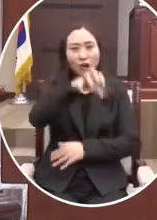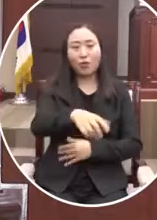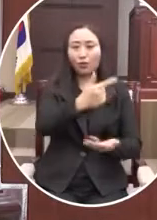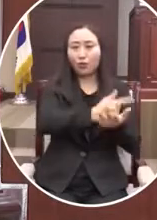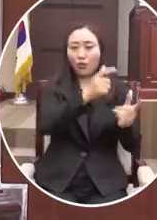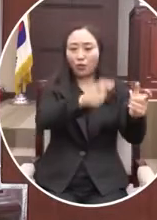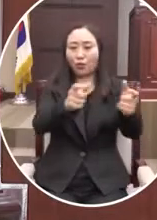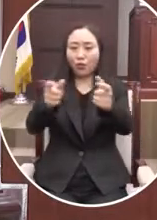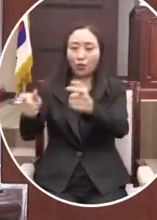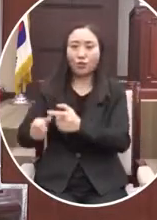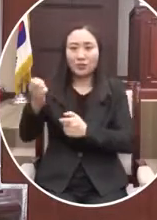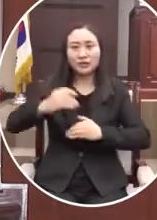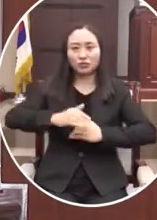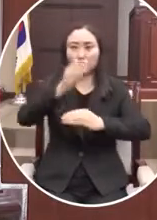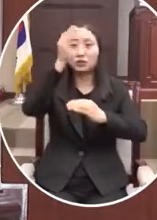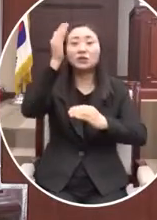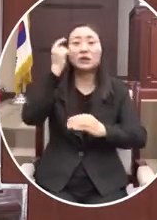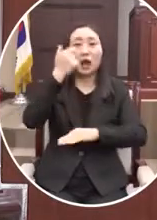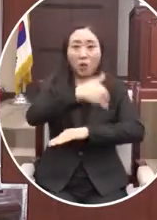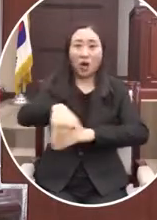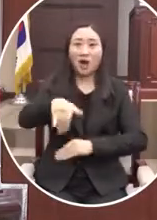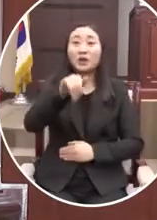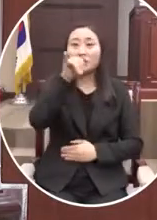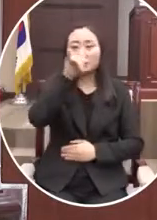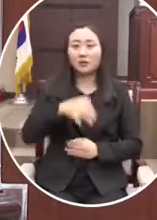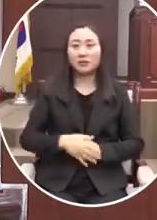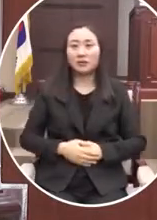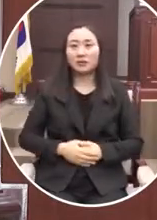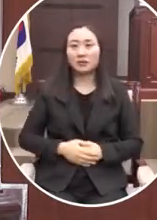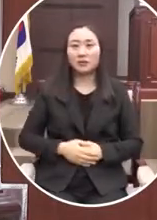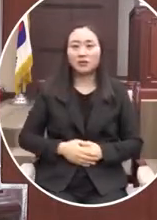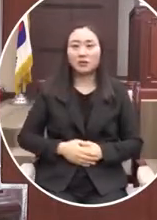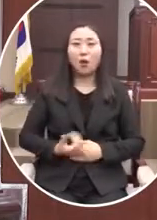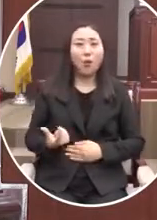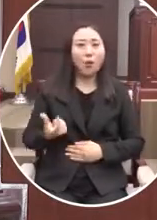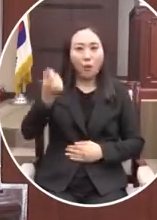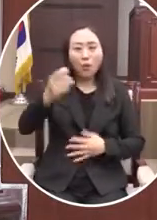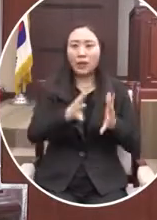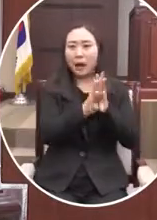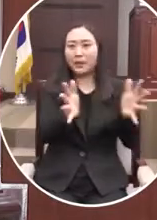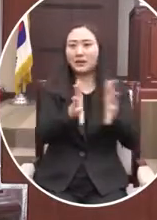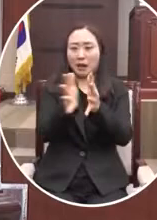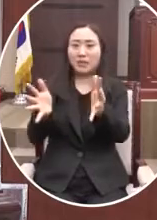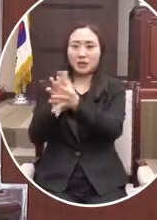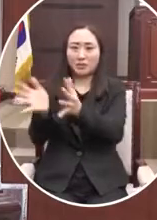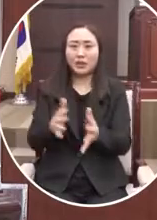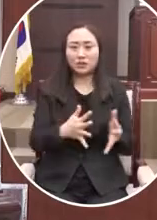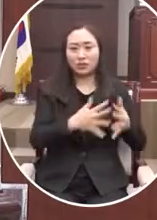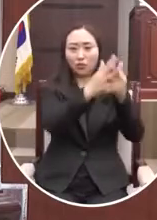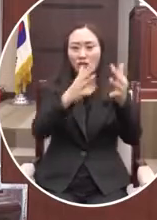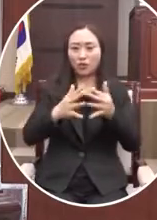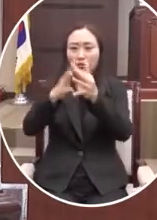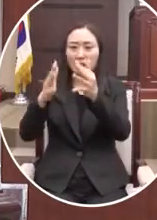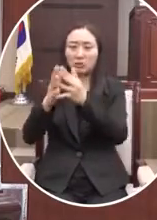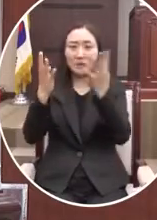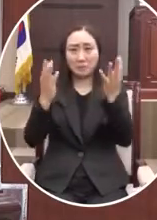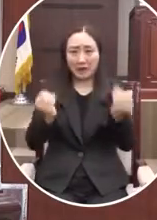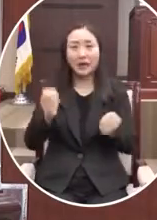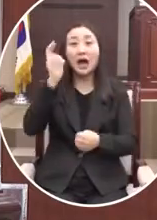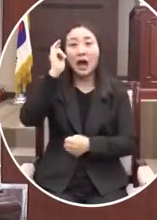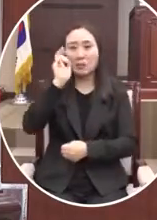노원구 곳곳에서 추진될 예정입니다. 머지않아 온 동네가 아파트 공사 현장이 될 것으로